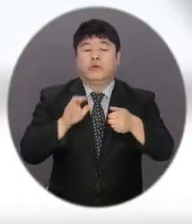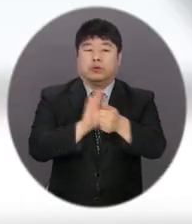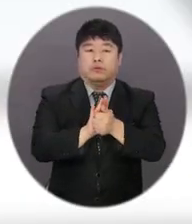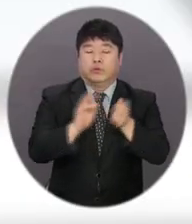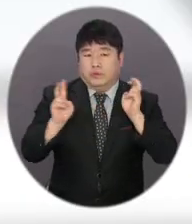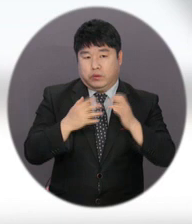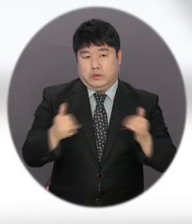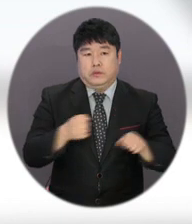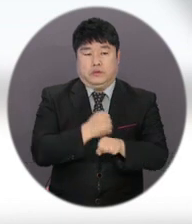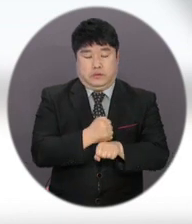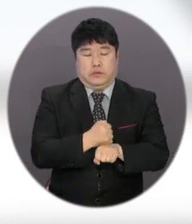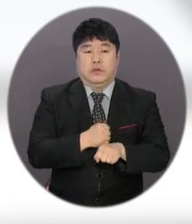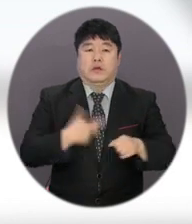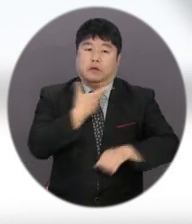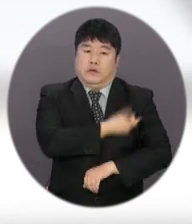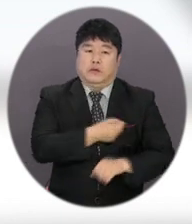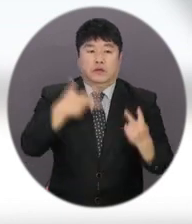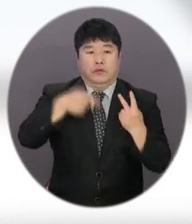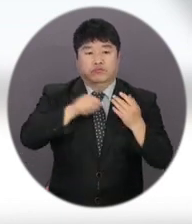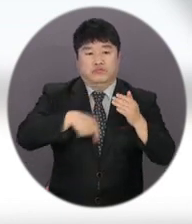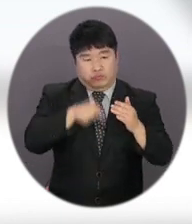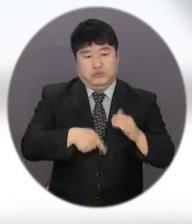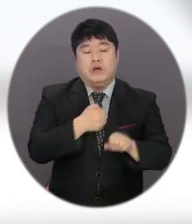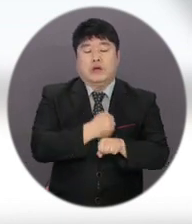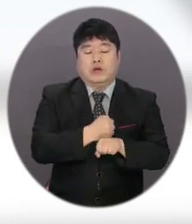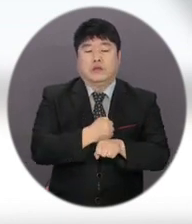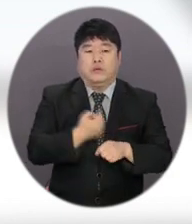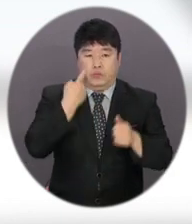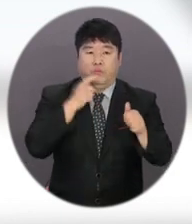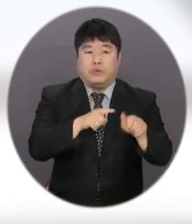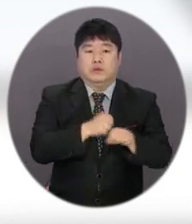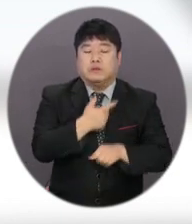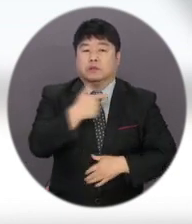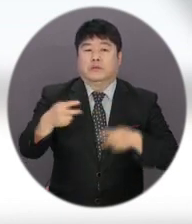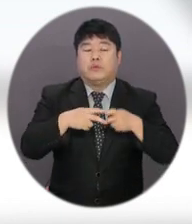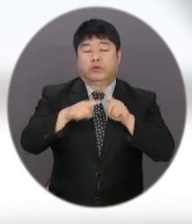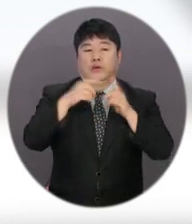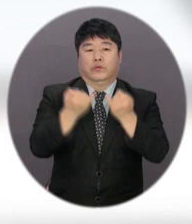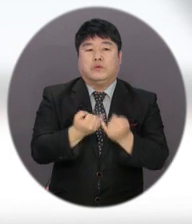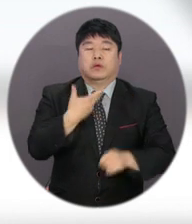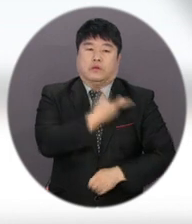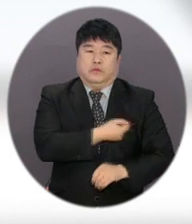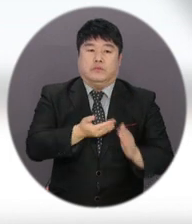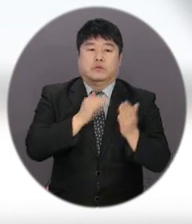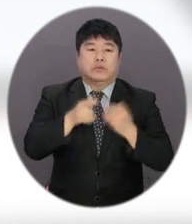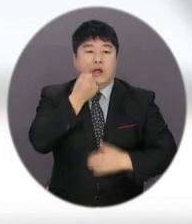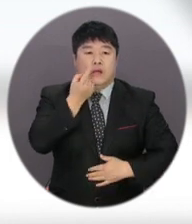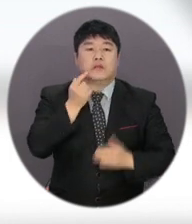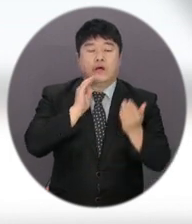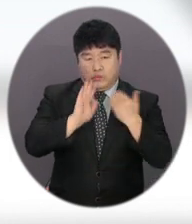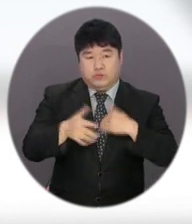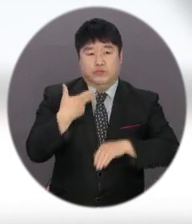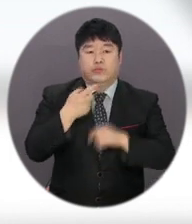직원은 백신을 접종한 뒤 2주 안에 확진됐고, 대형병원 간호사 2명은 백신을 접종한 뒤 한 달 뒤에 확진